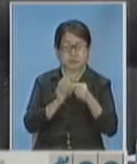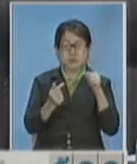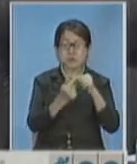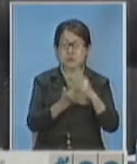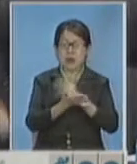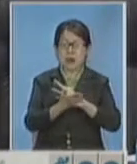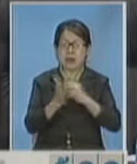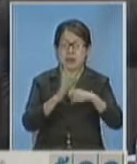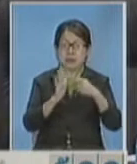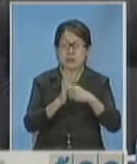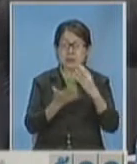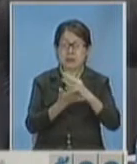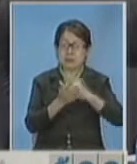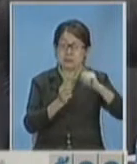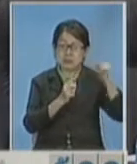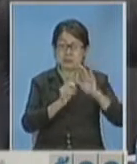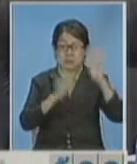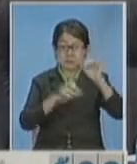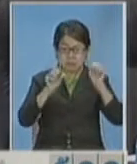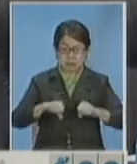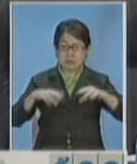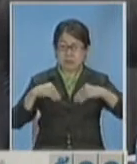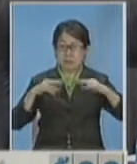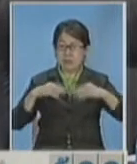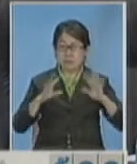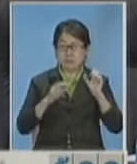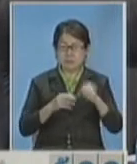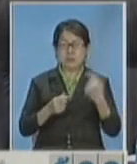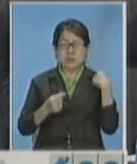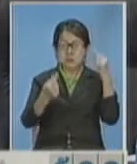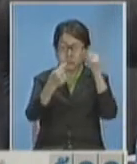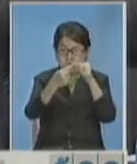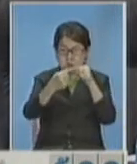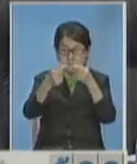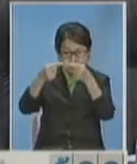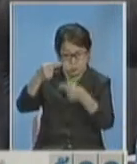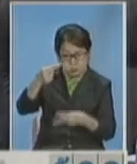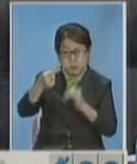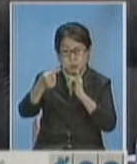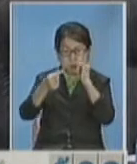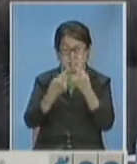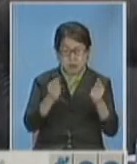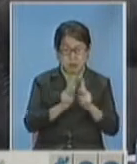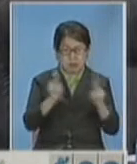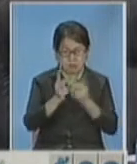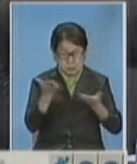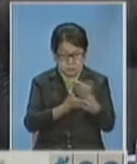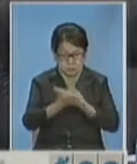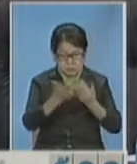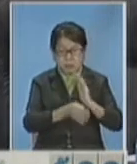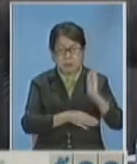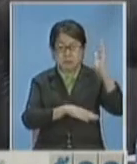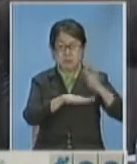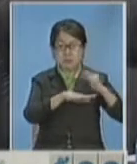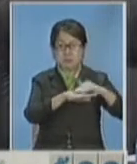ระรับหลักการขออนุมัติจากสภาแห่งนี้นะคะมีวัตถุประสงค์แบบหนึ่ง แต่พอกรรมาธิการให้ข้อสังเกตทักท้ว